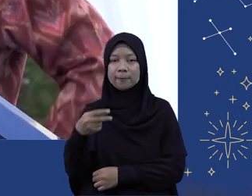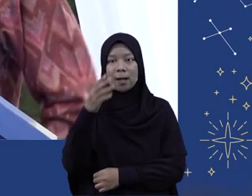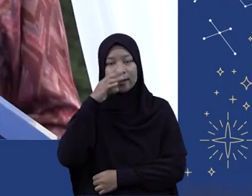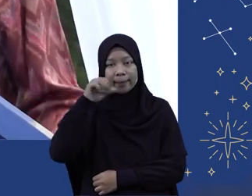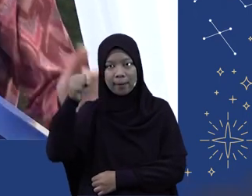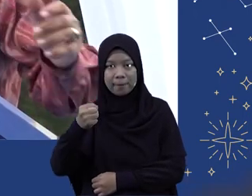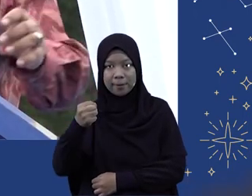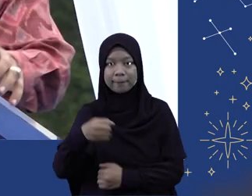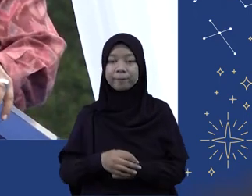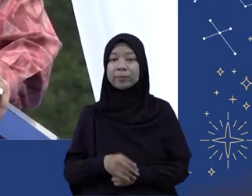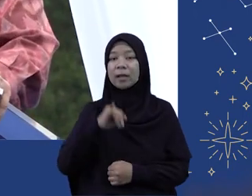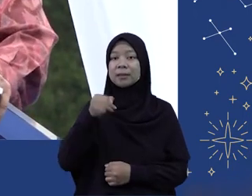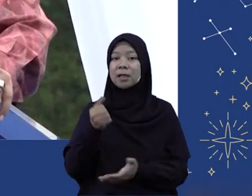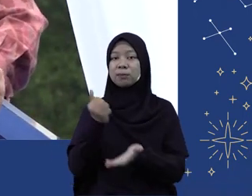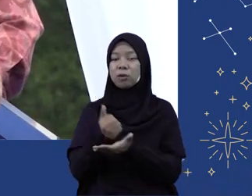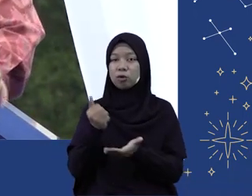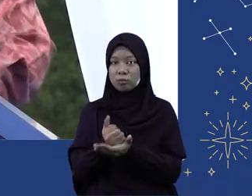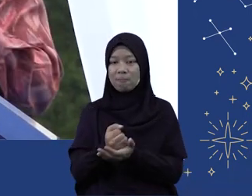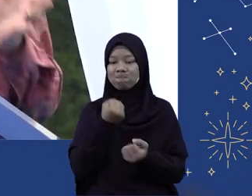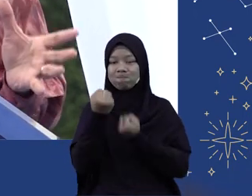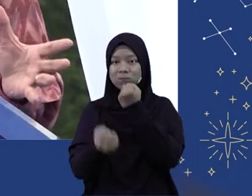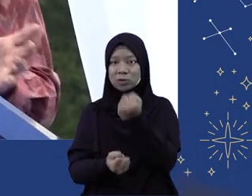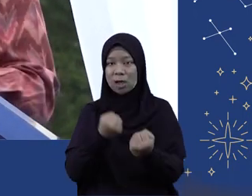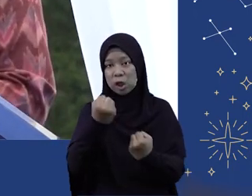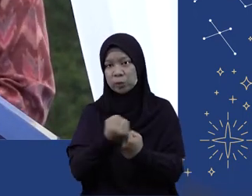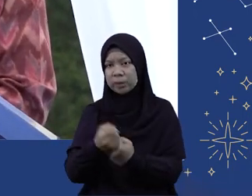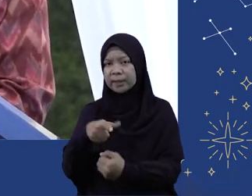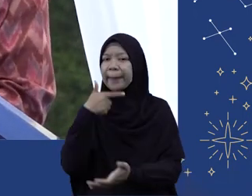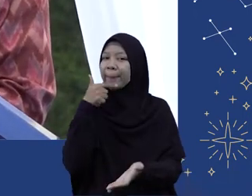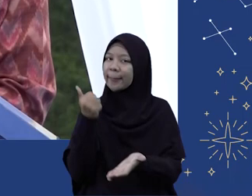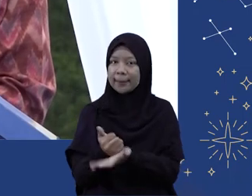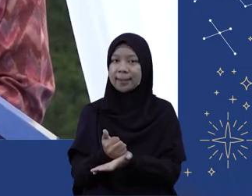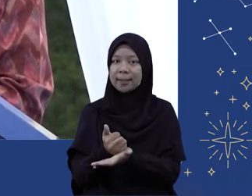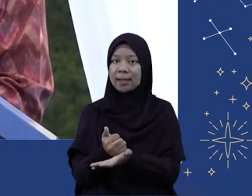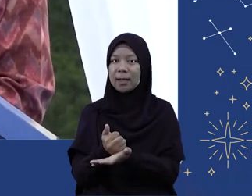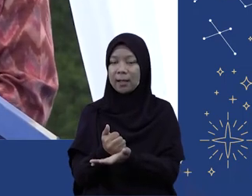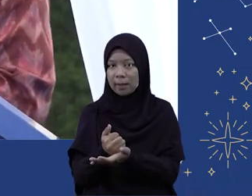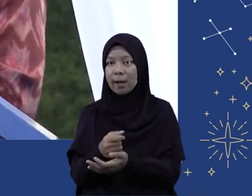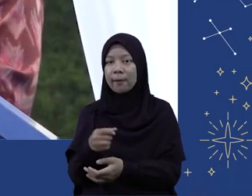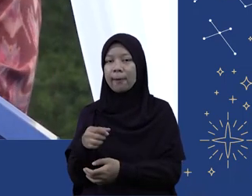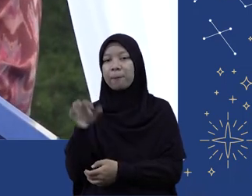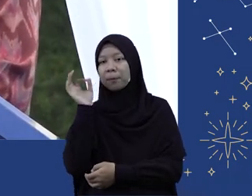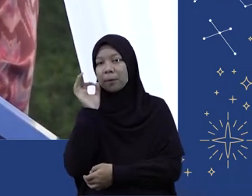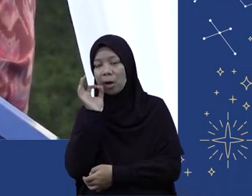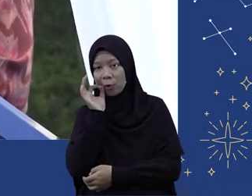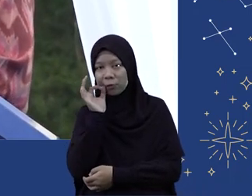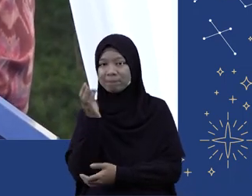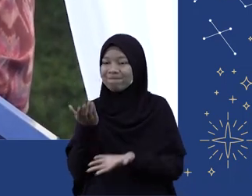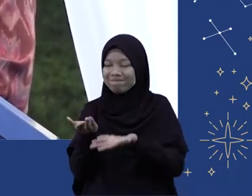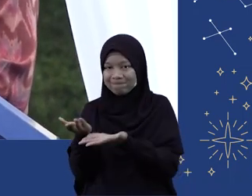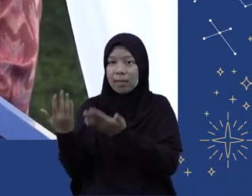jadi dedikasi ini penting sekali oleh semua yang terlibat dan Saya kira saya mohon lagi sekali lagi pada stakeholder